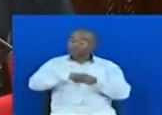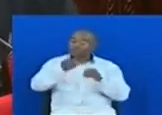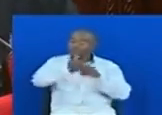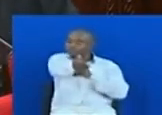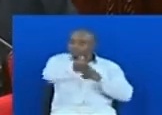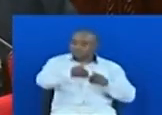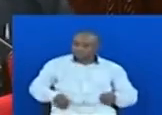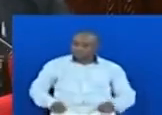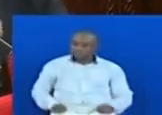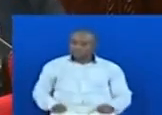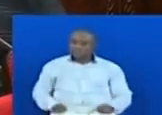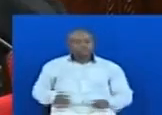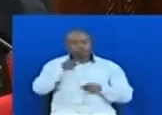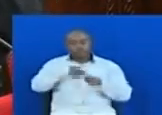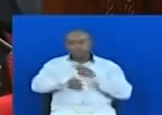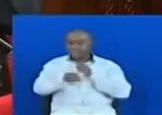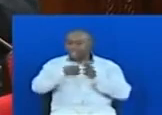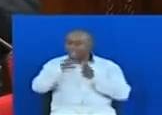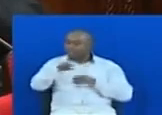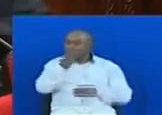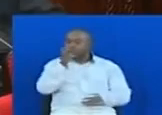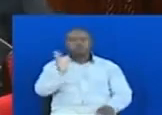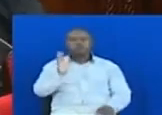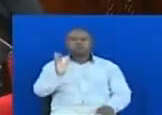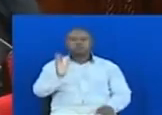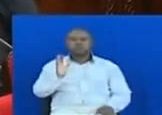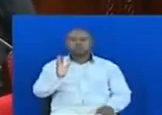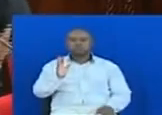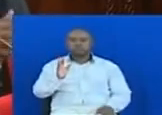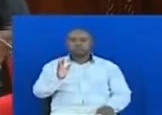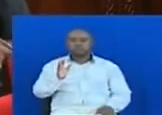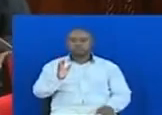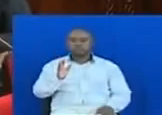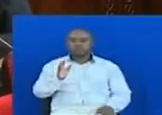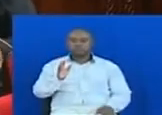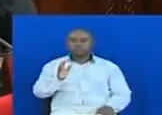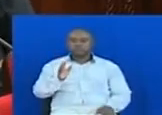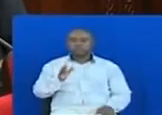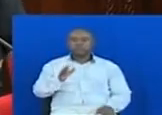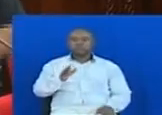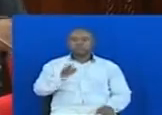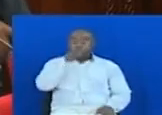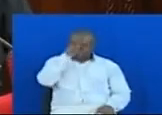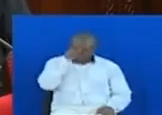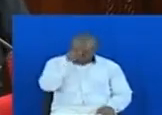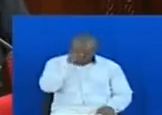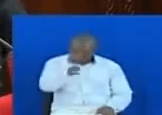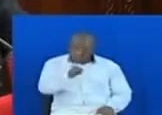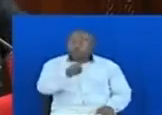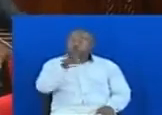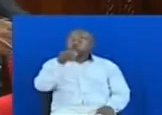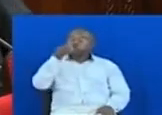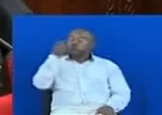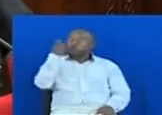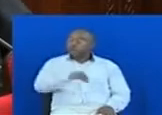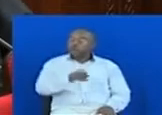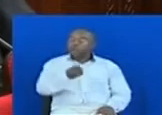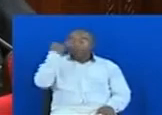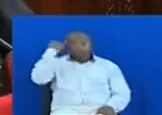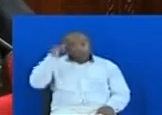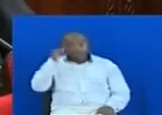Haitaki gharama mara mbili. Sema kuna gharama kuna maoni. Maoni mtu anadumkiza na kura kumtaka rais au kutaka rais kuongeza muda, kutotaka rais kuongeza